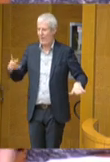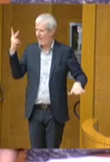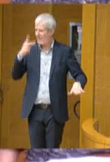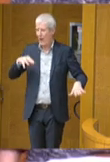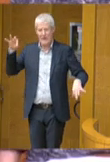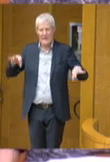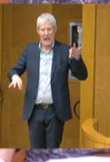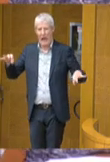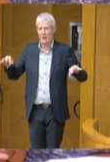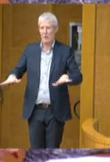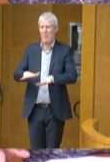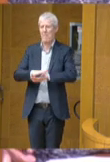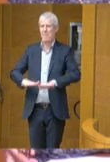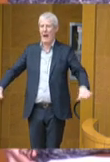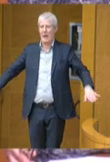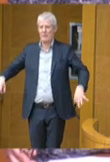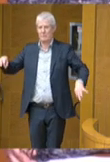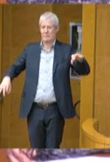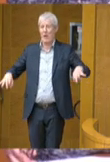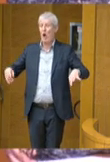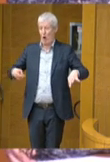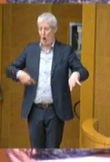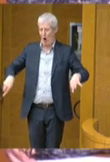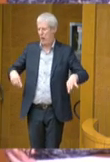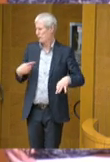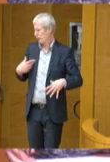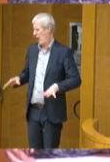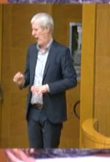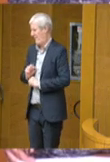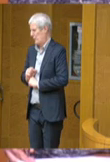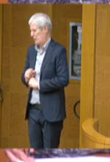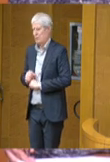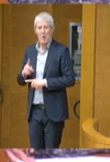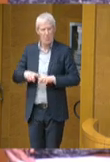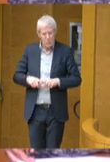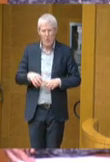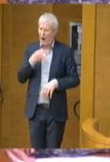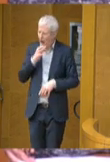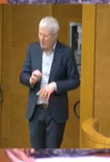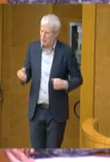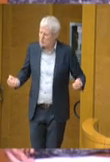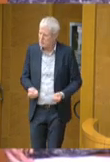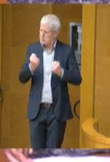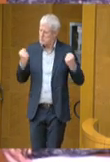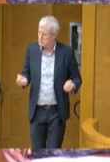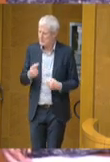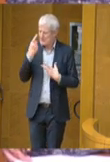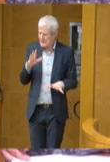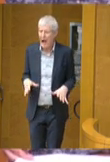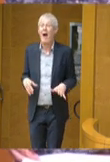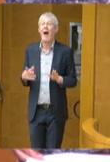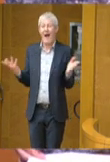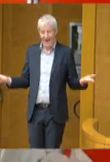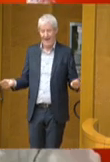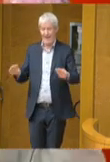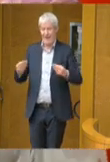un vero e proprio teatro che, dandoci fiducia e riconoscendo la bontà della nostra iniziativa, ci ha